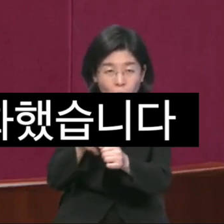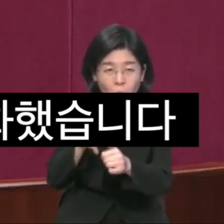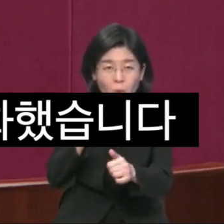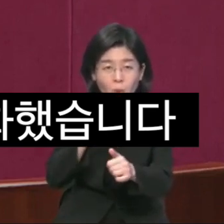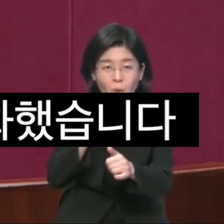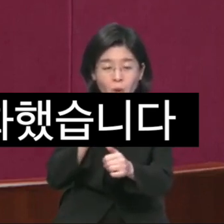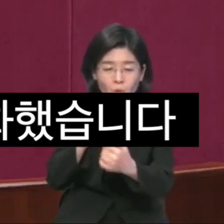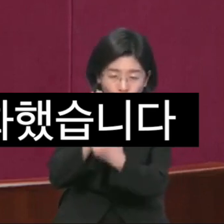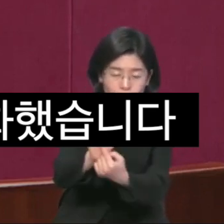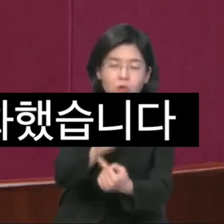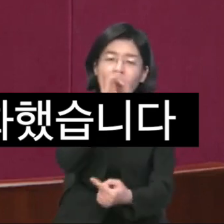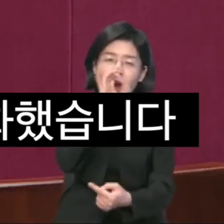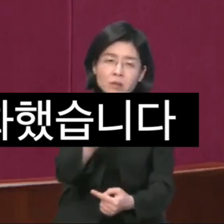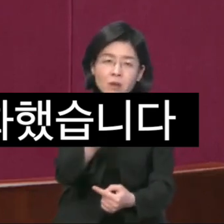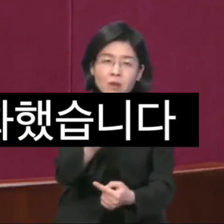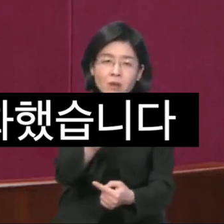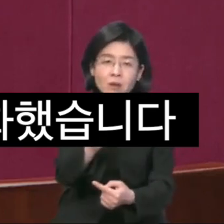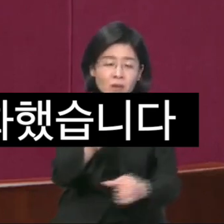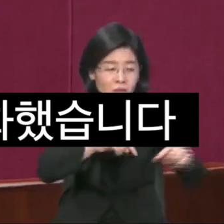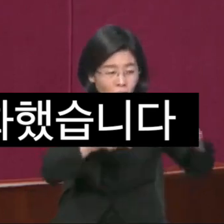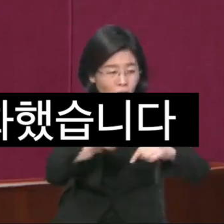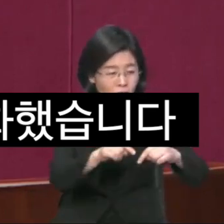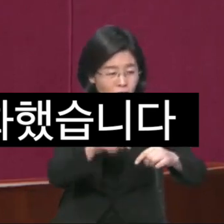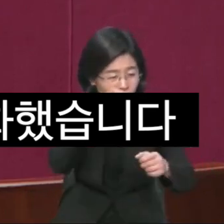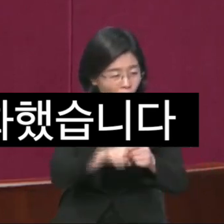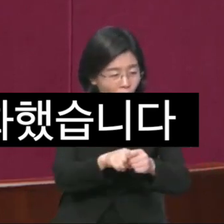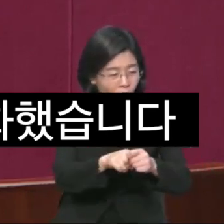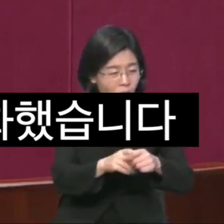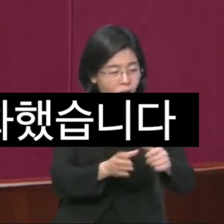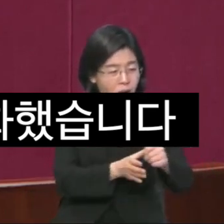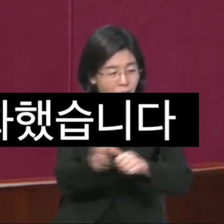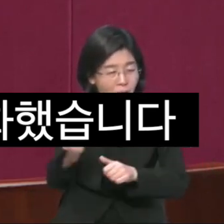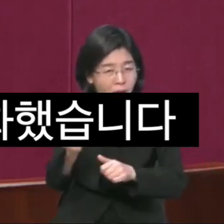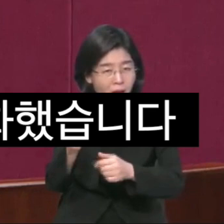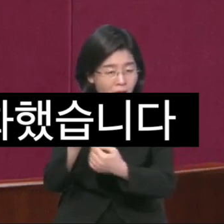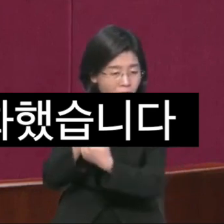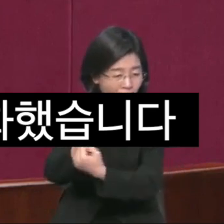안 되는 특별 정보를 정치 쟁점화했습니다.